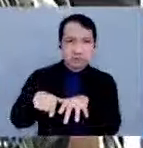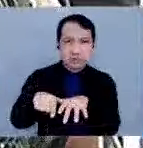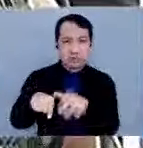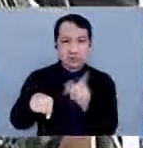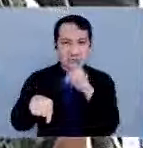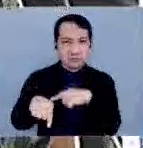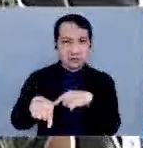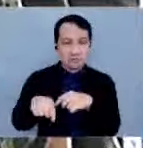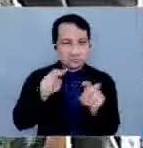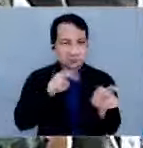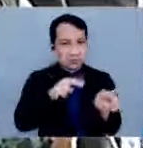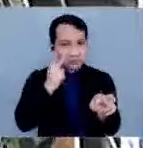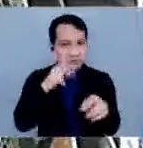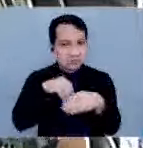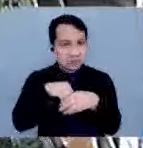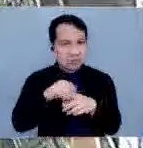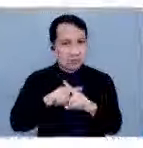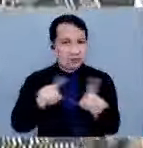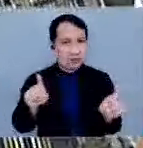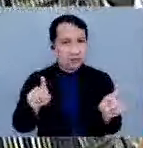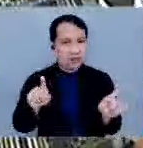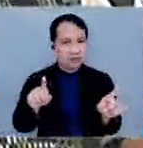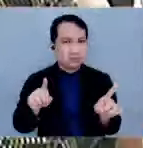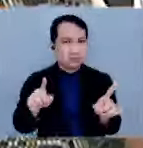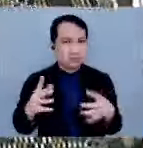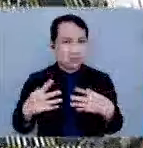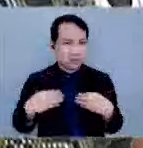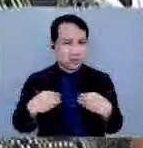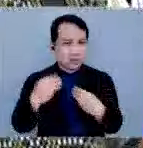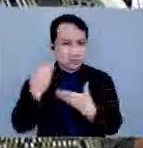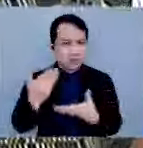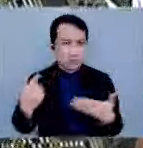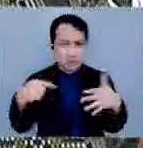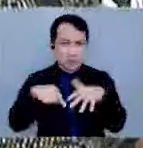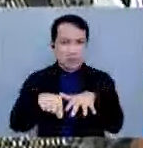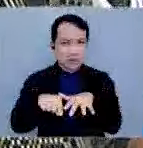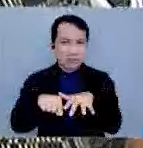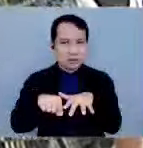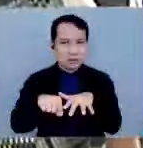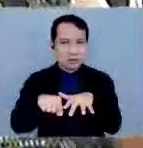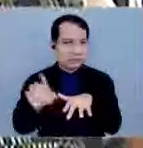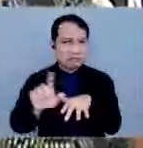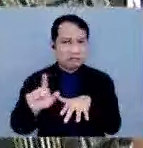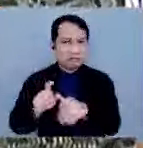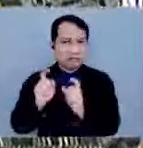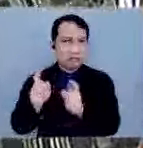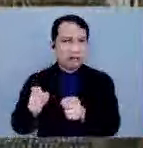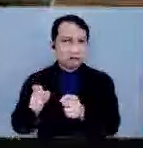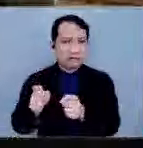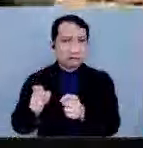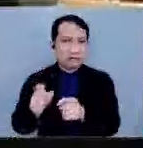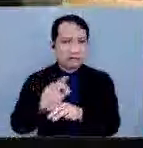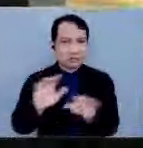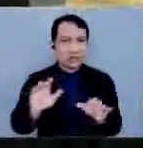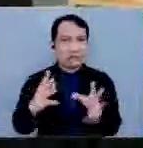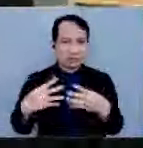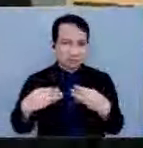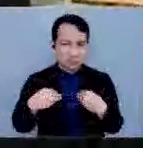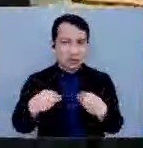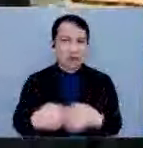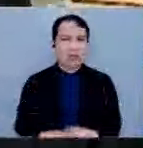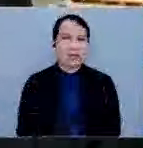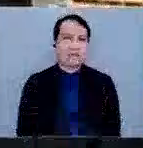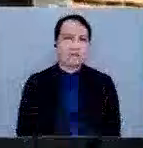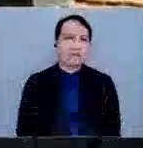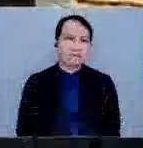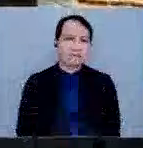it. And they sana na-embrace naman sila. Inclusivity is not a token thing. It's something that is to be embraced. Kilala rin si Kat na